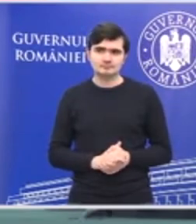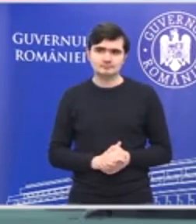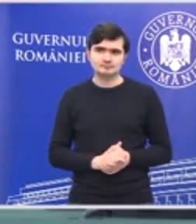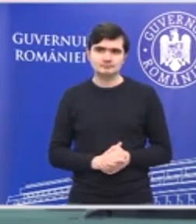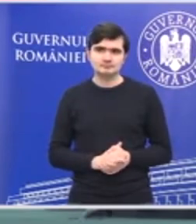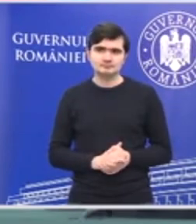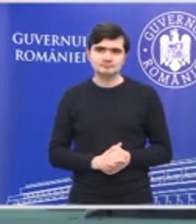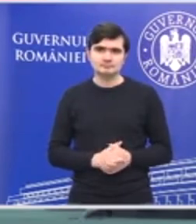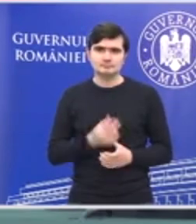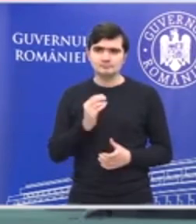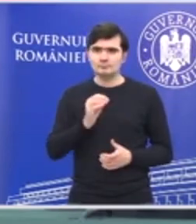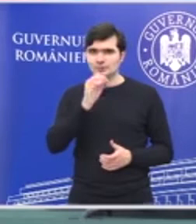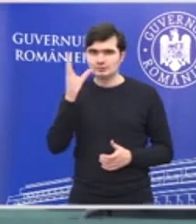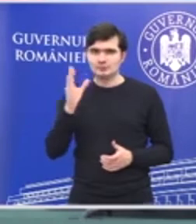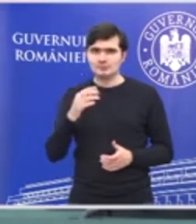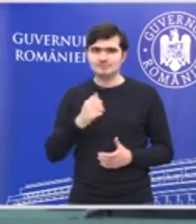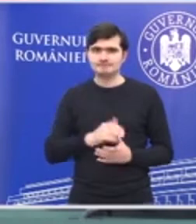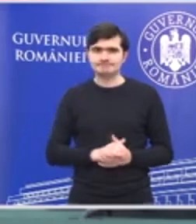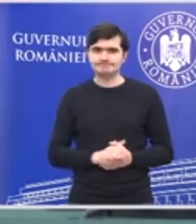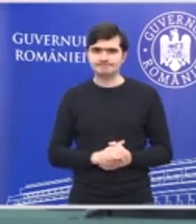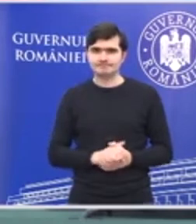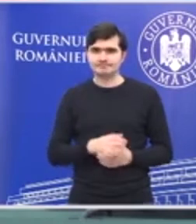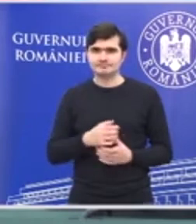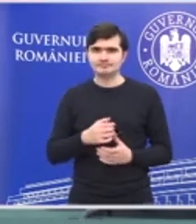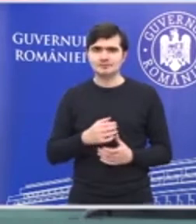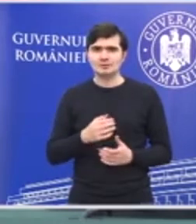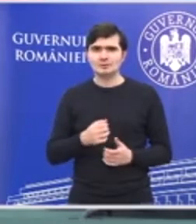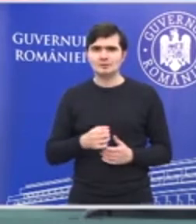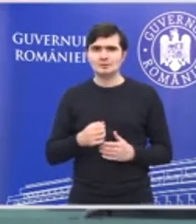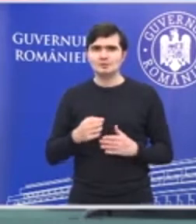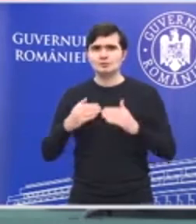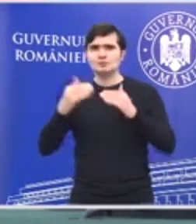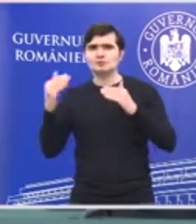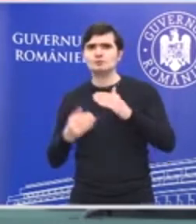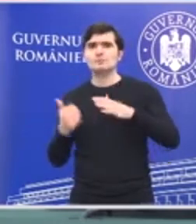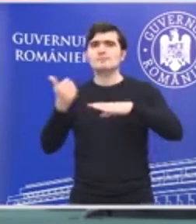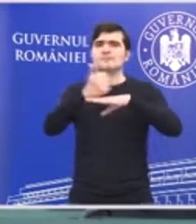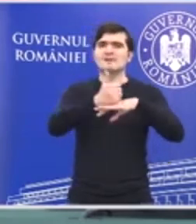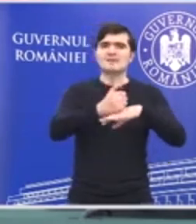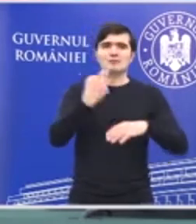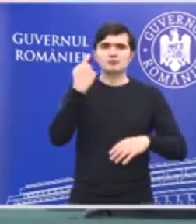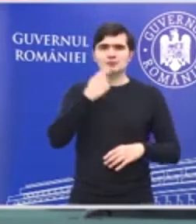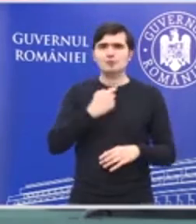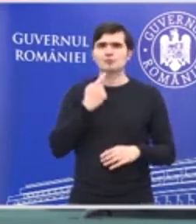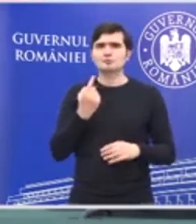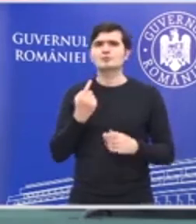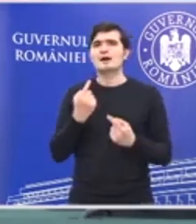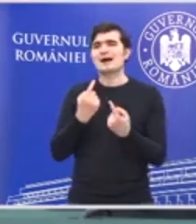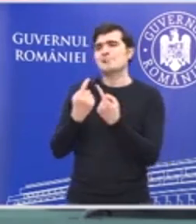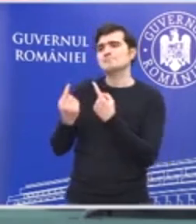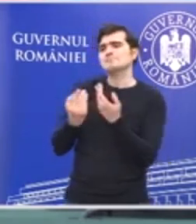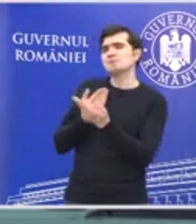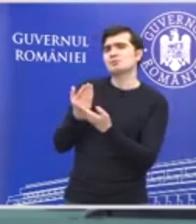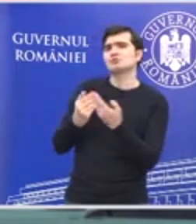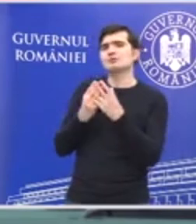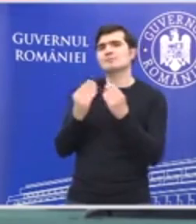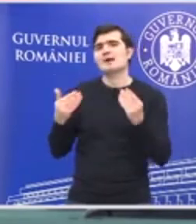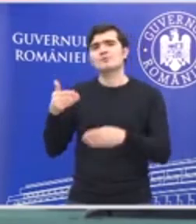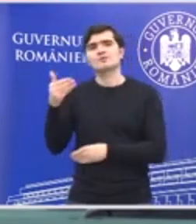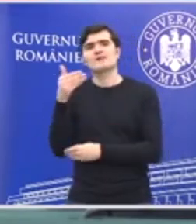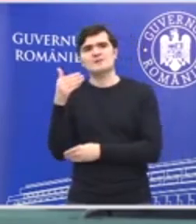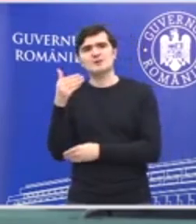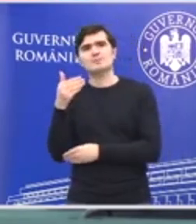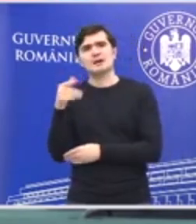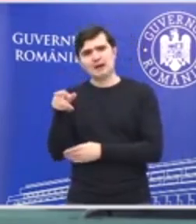Ana Maria Rus, de la Alef News. Subprefectul de la Cluj spune că a negociat cu mai multe companii care își vor face centre